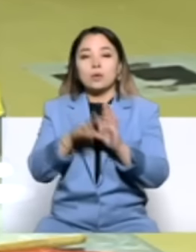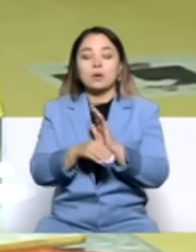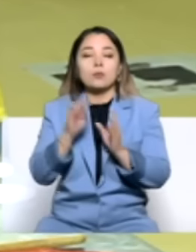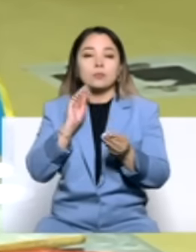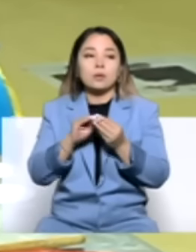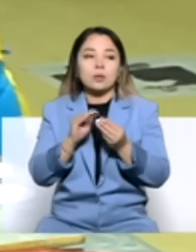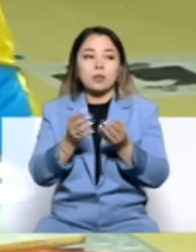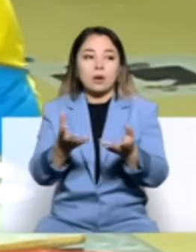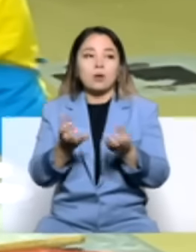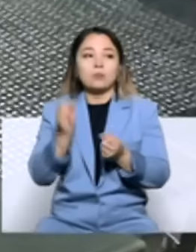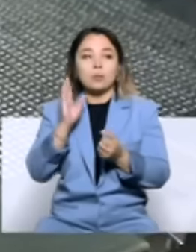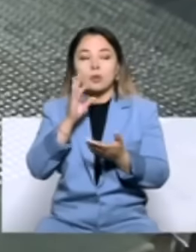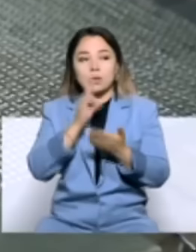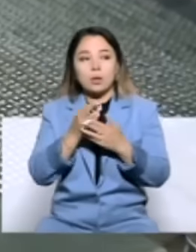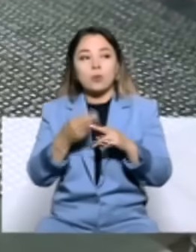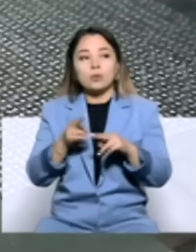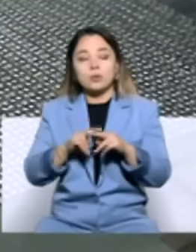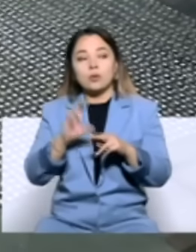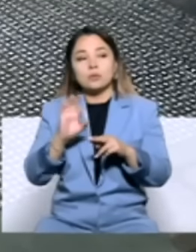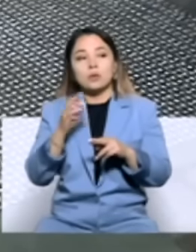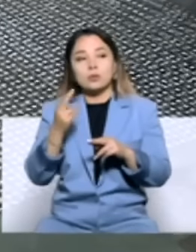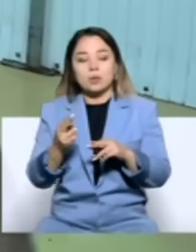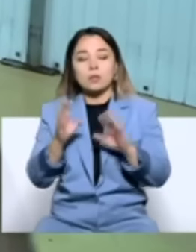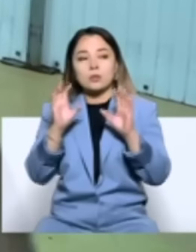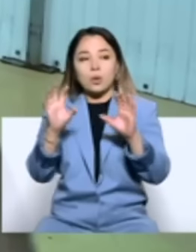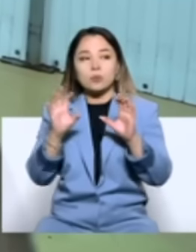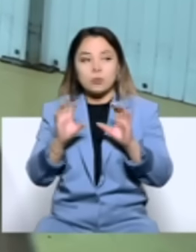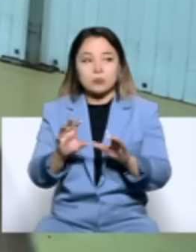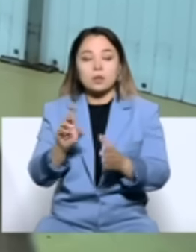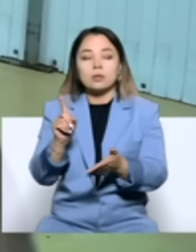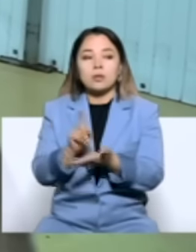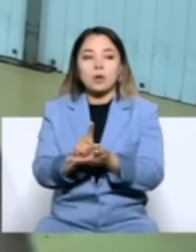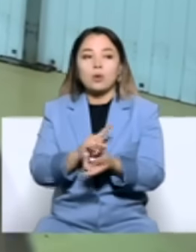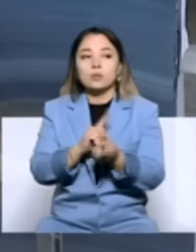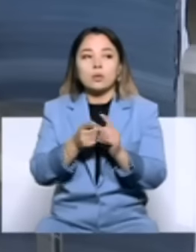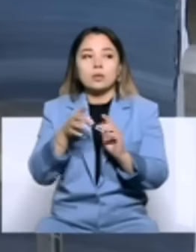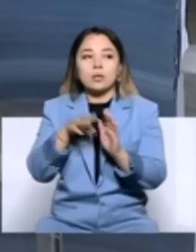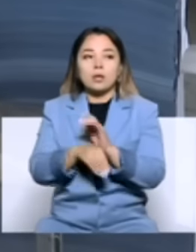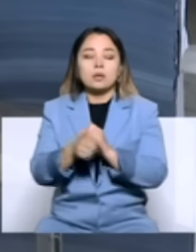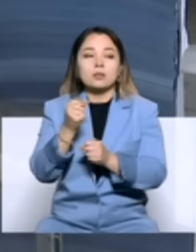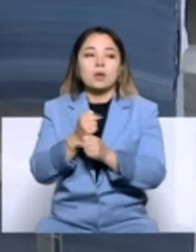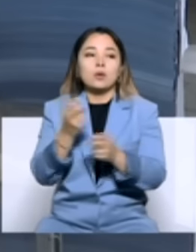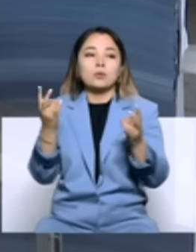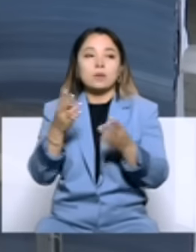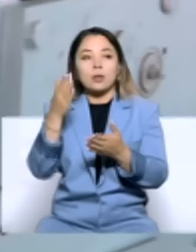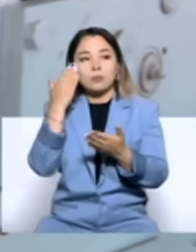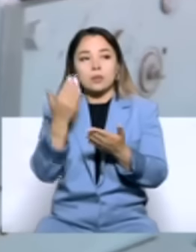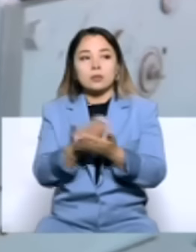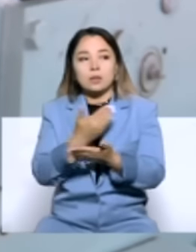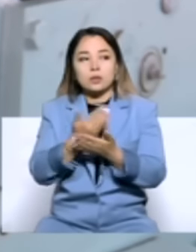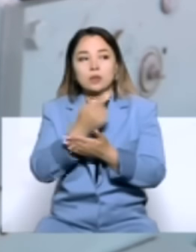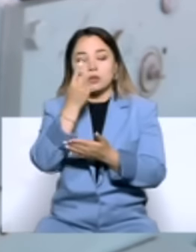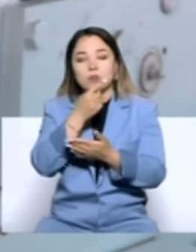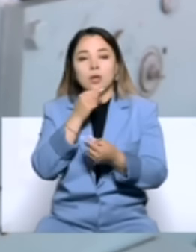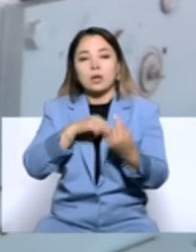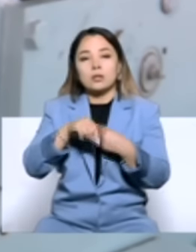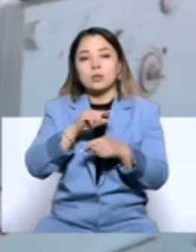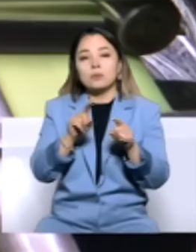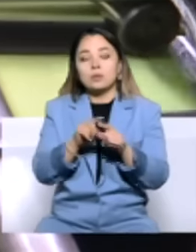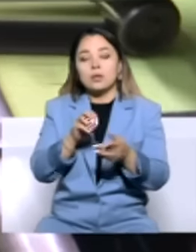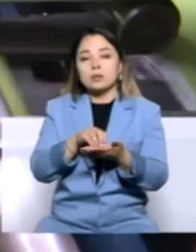қалпында қабылданатын болса, онда әлеуметтік кодекске де тиісті өзгерту енгізу керек деген пікірде. Тіпті жеке кәсіпкер